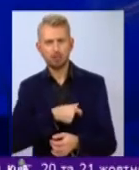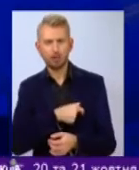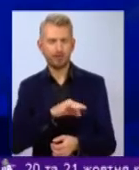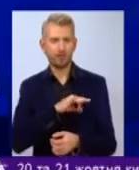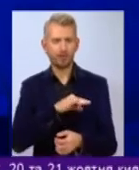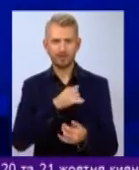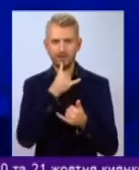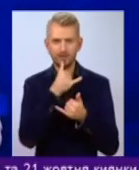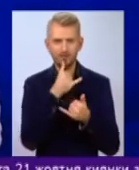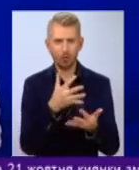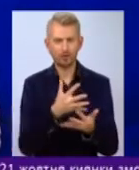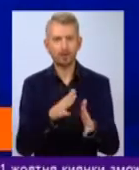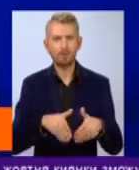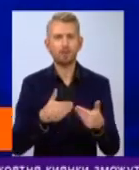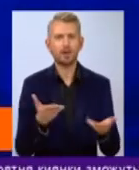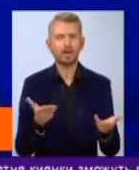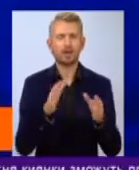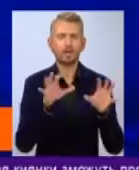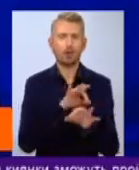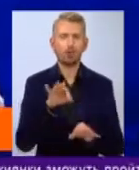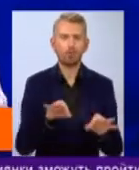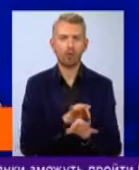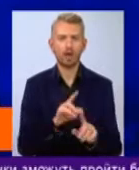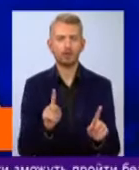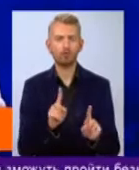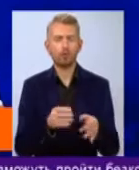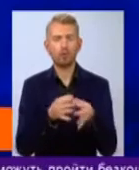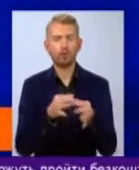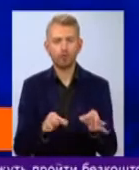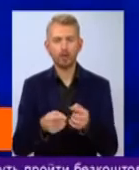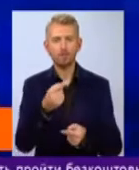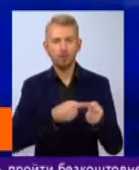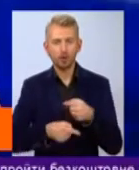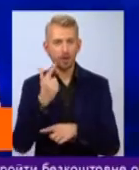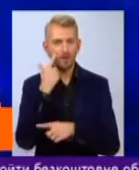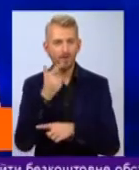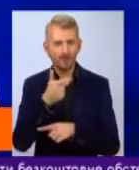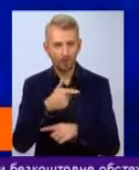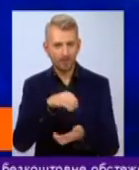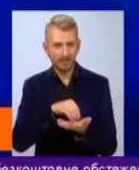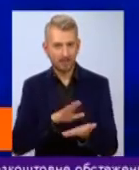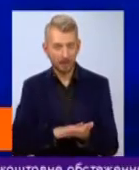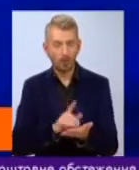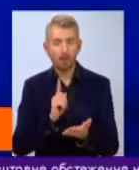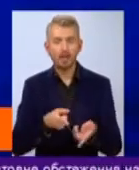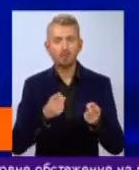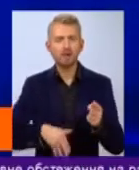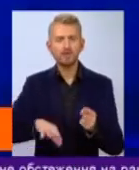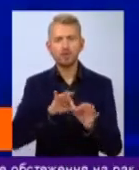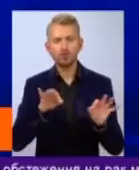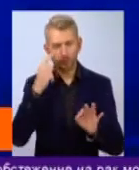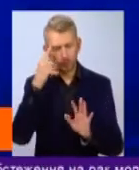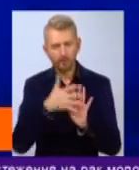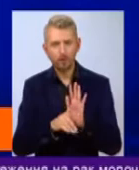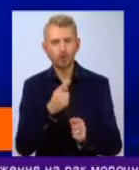ніяк не можуть запропонувати якийсь законопроект, щоб дозволив повернути відеофіксацію. Але насправді всі чудово